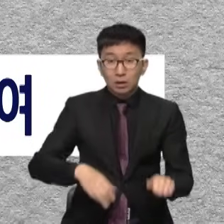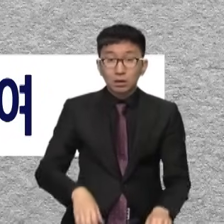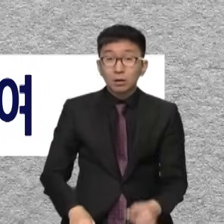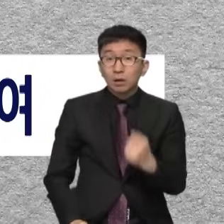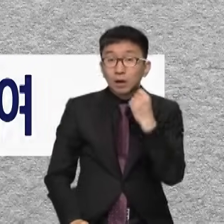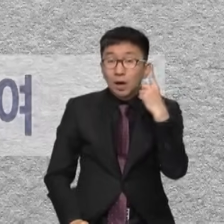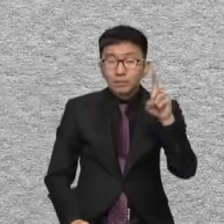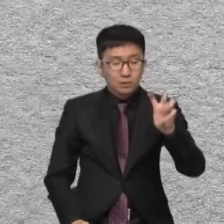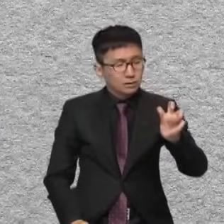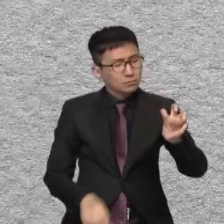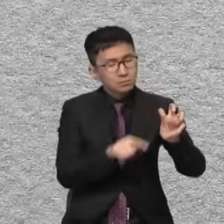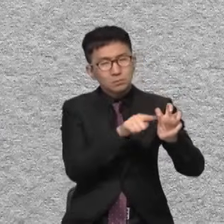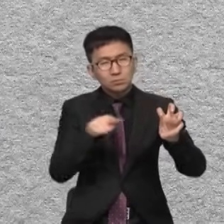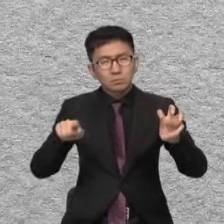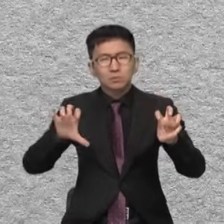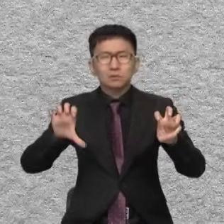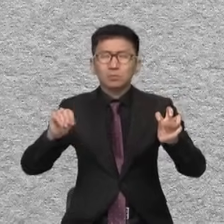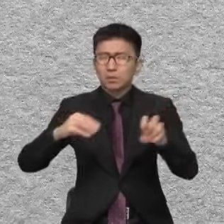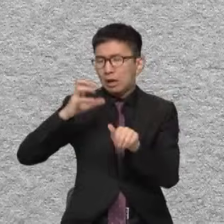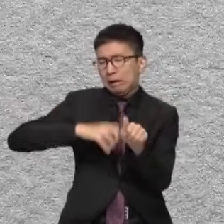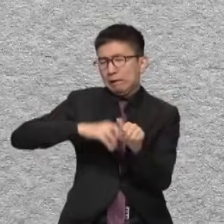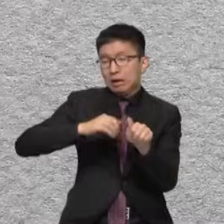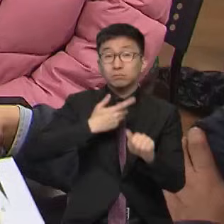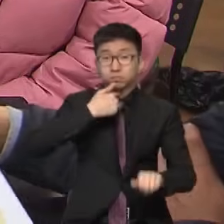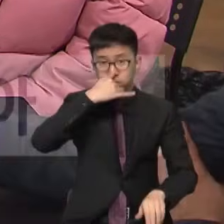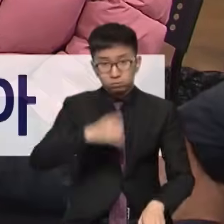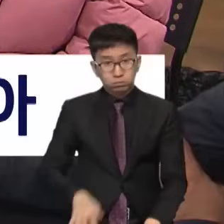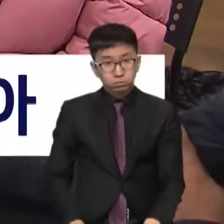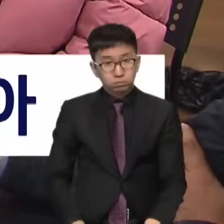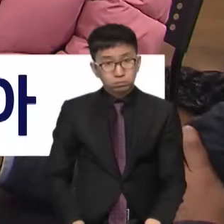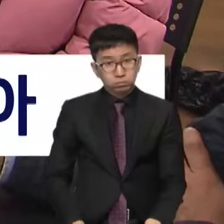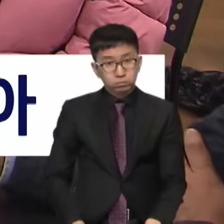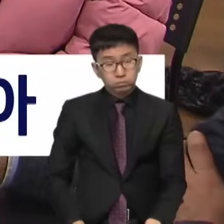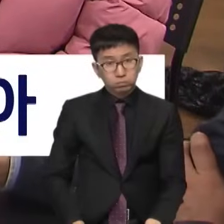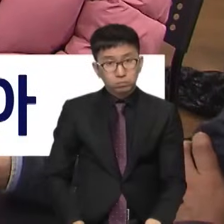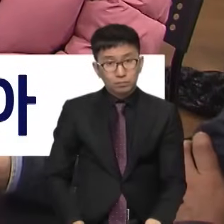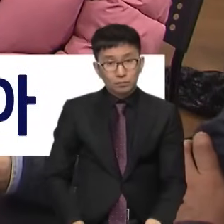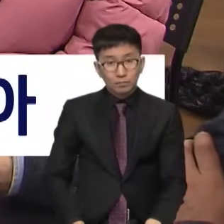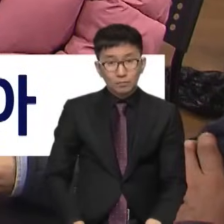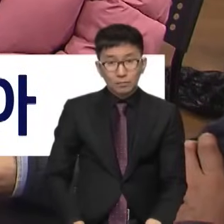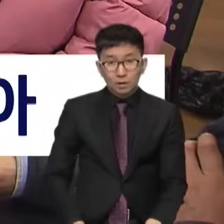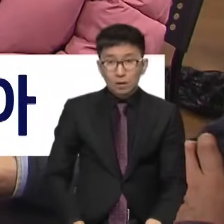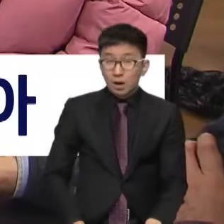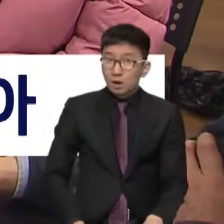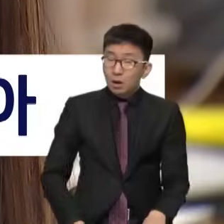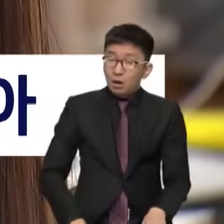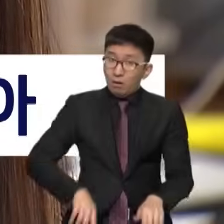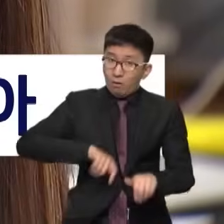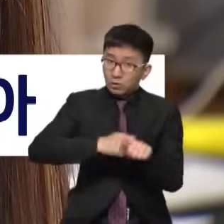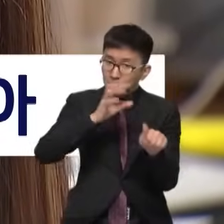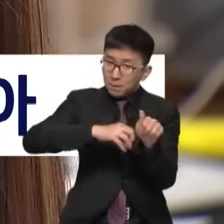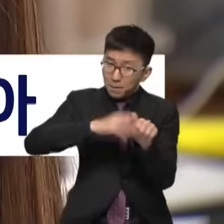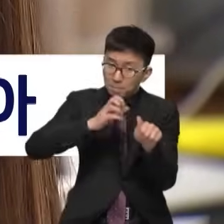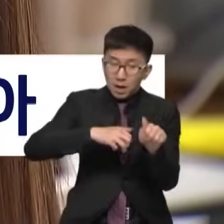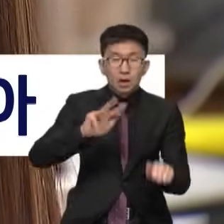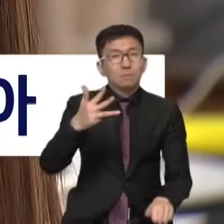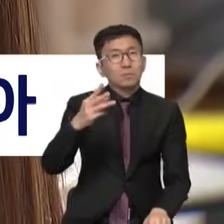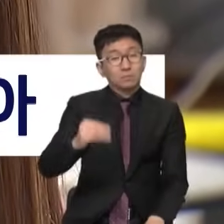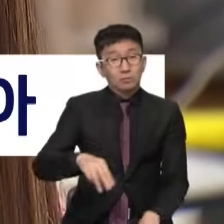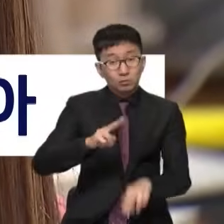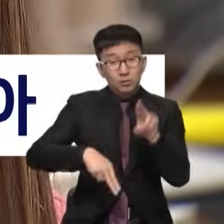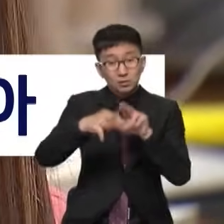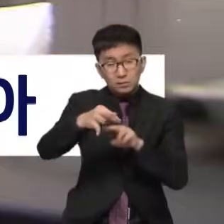원까지 떼었습니다. 지방노동청이 부당 공제했다고 인정한 액수만 800만 원. 퇴직금까지